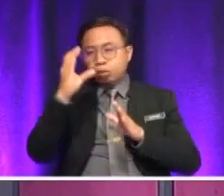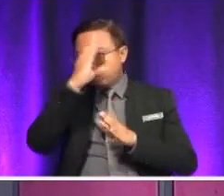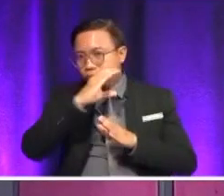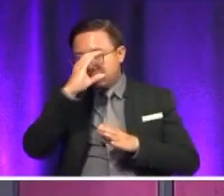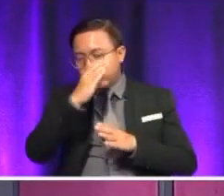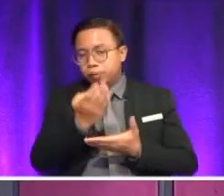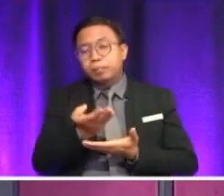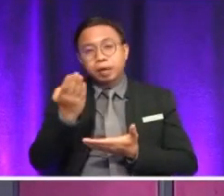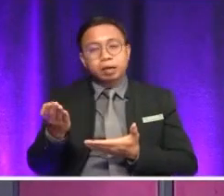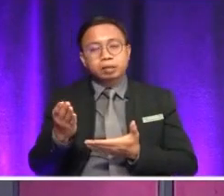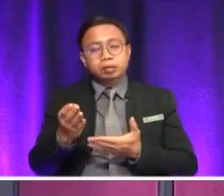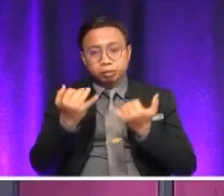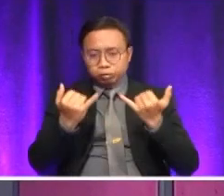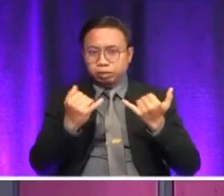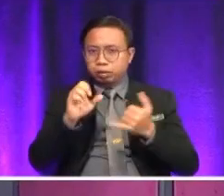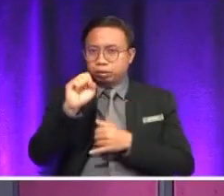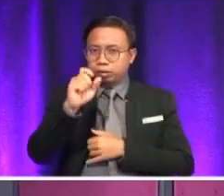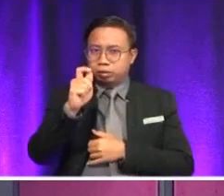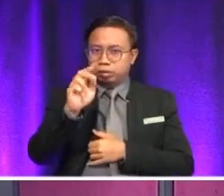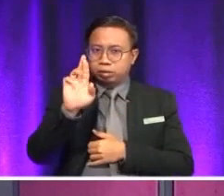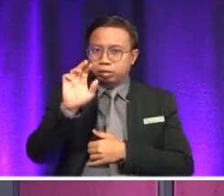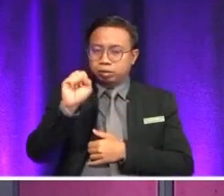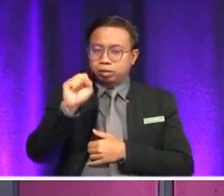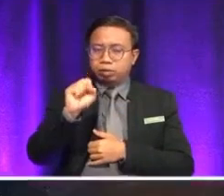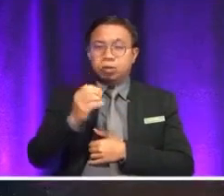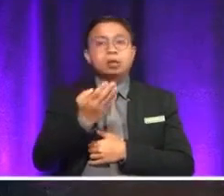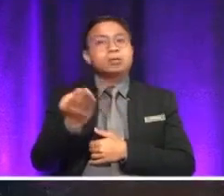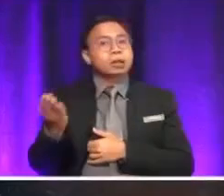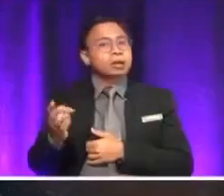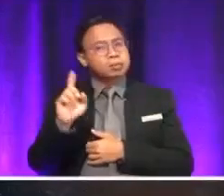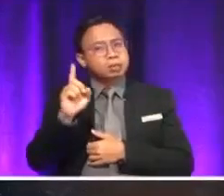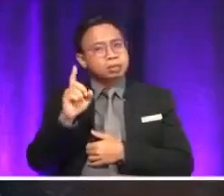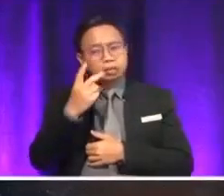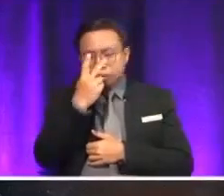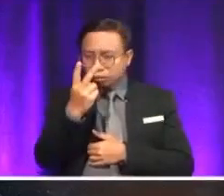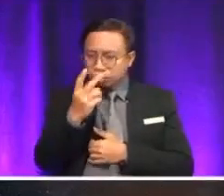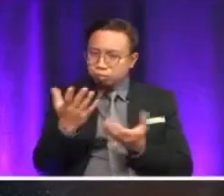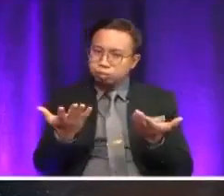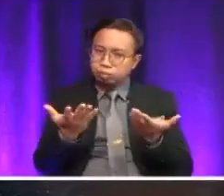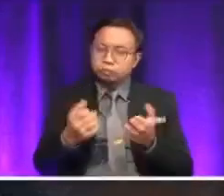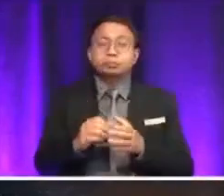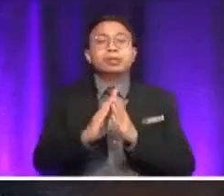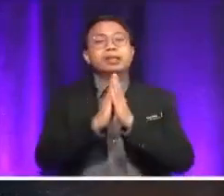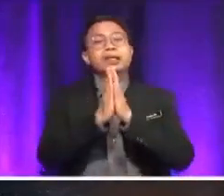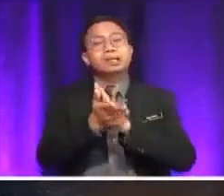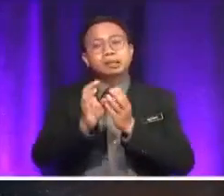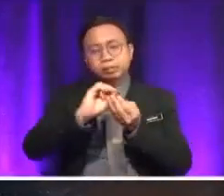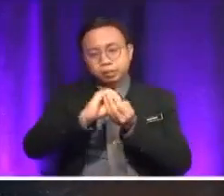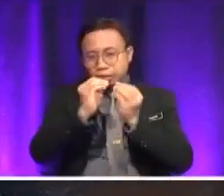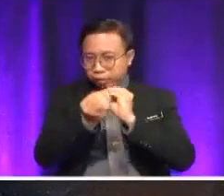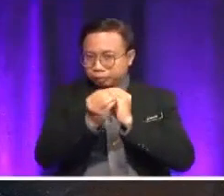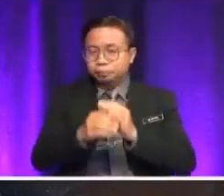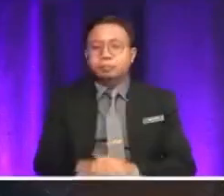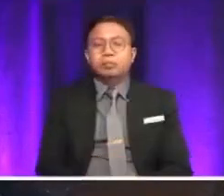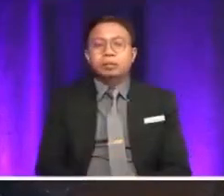Okey. Saya tengah stres ni. Okey, barang saya mana? Padahal depan mata. Depan mata. kan? Ha, tu jadi masalah. Eh? Bila dah macam